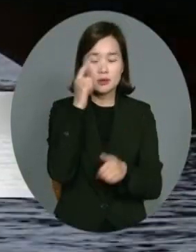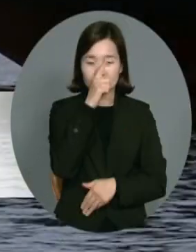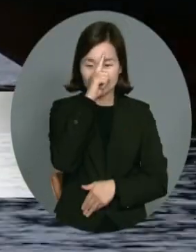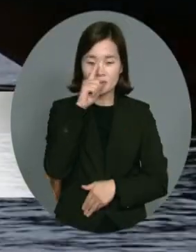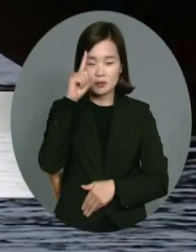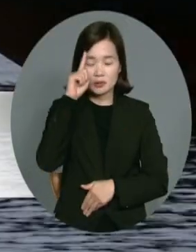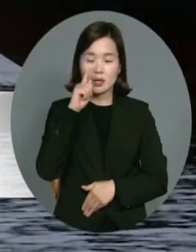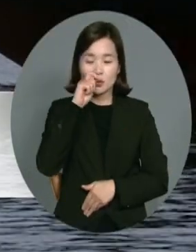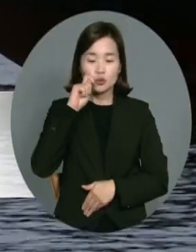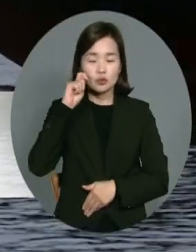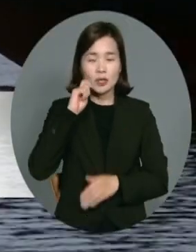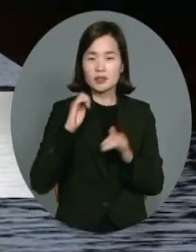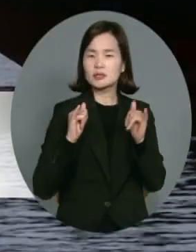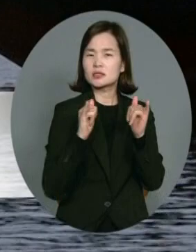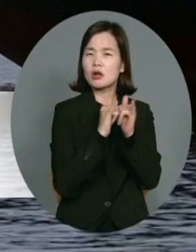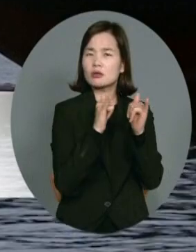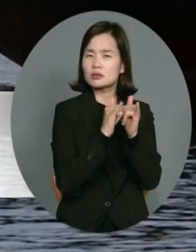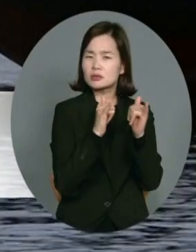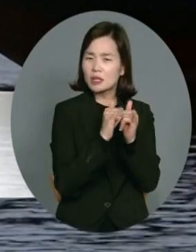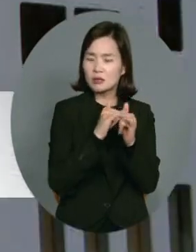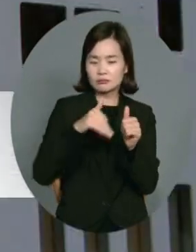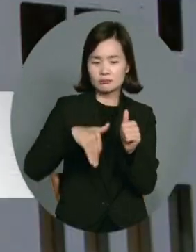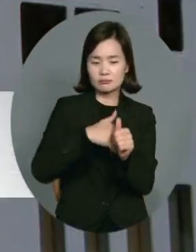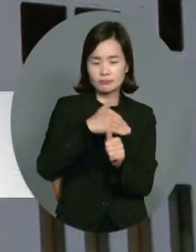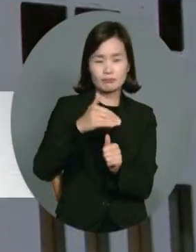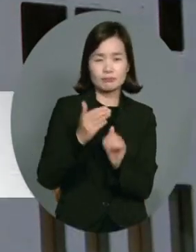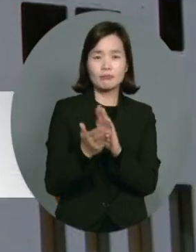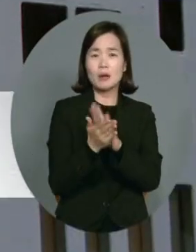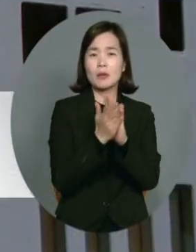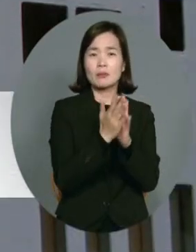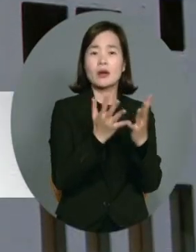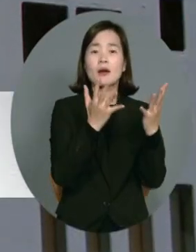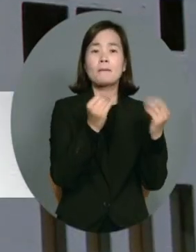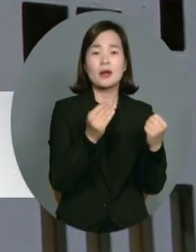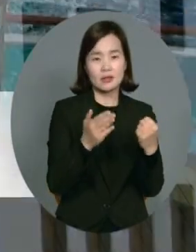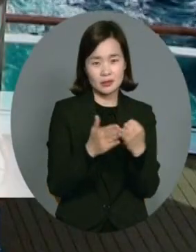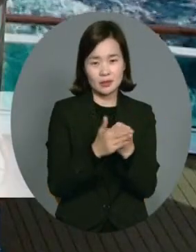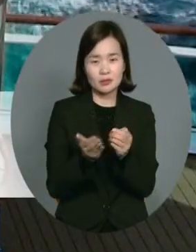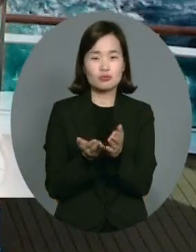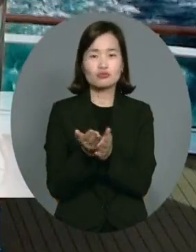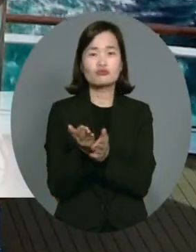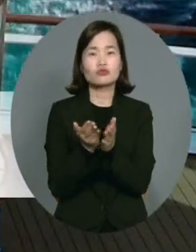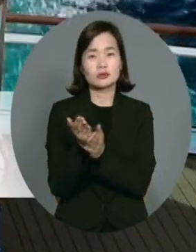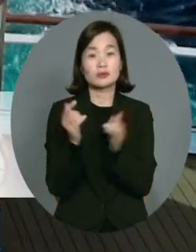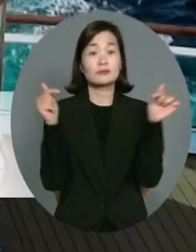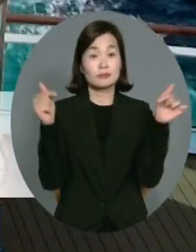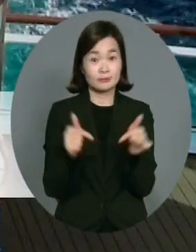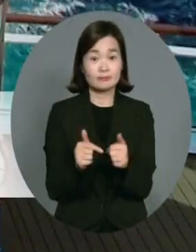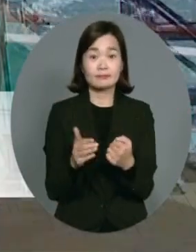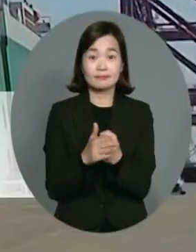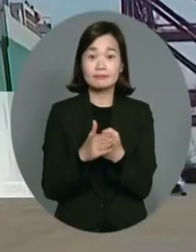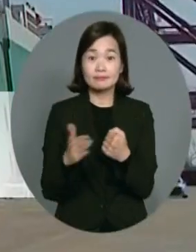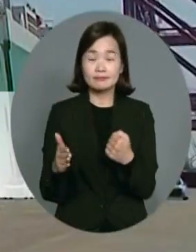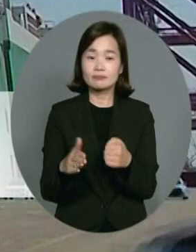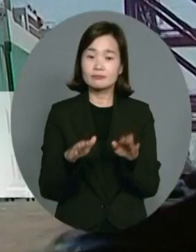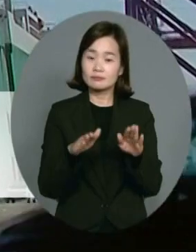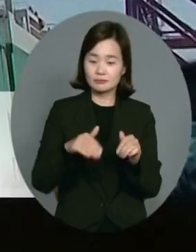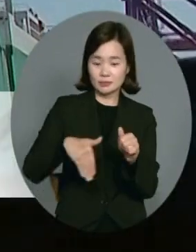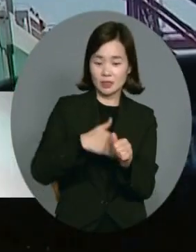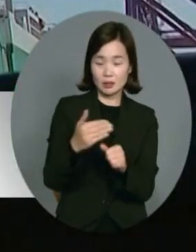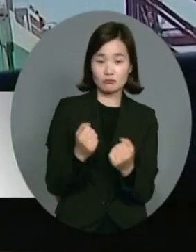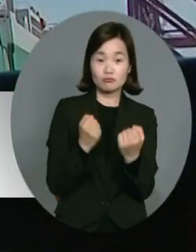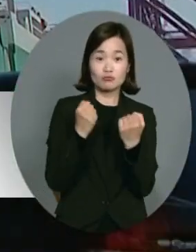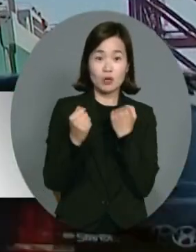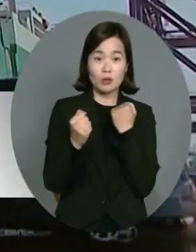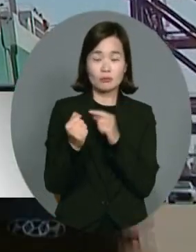우크라이나 전쟁 등 불확실한 대외 변수 탓에 북방항로 수출길이 막혔기 때문인데요 이런 상황에서